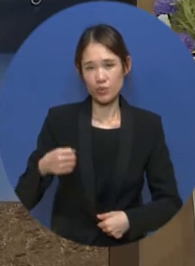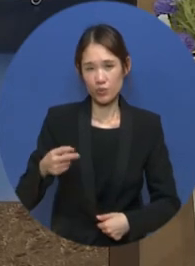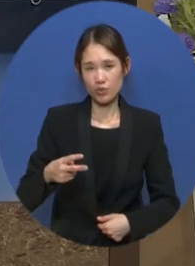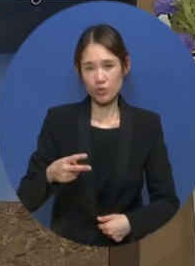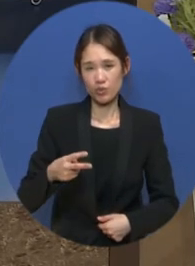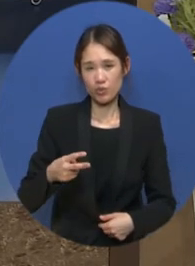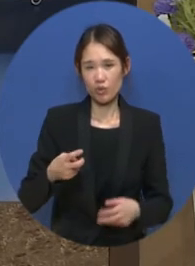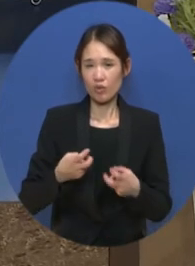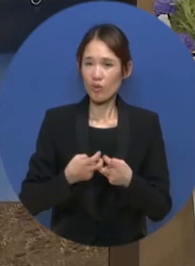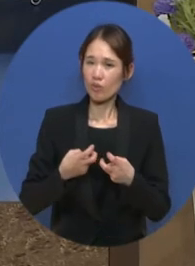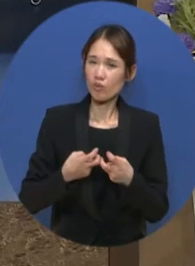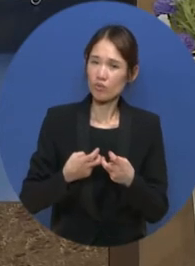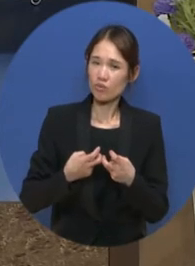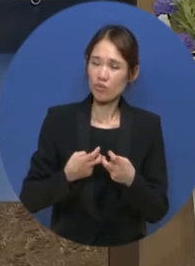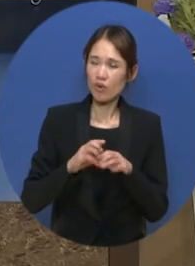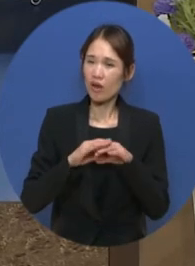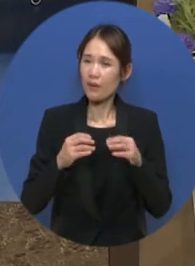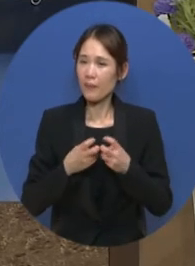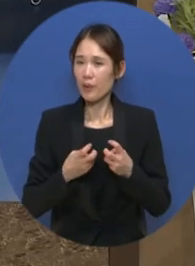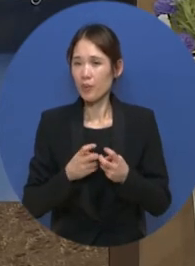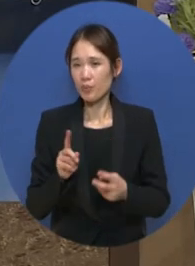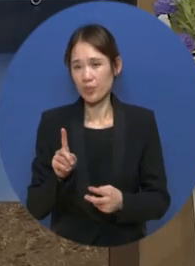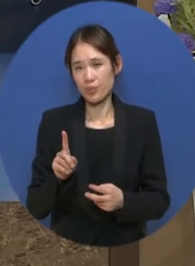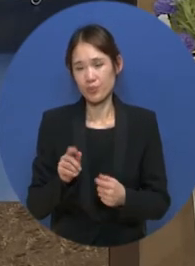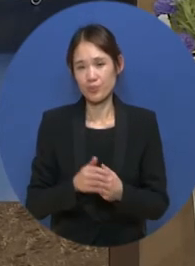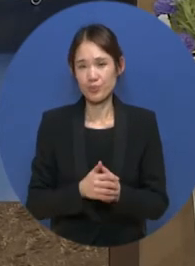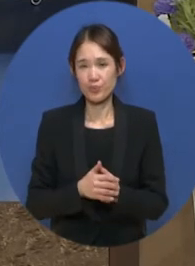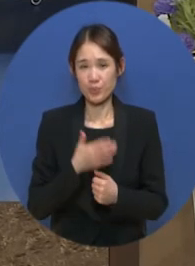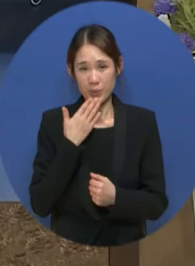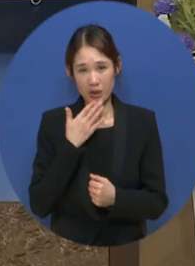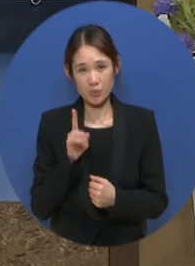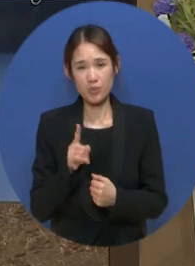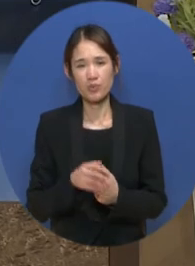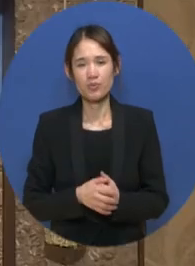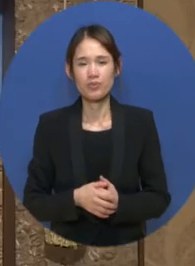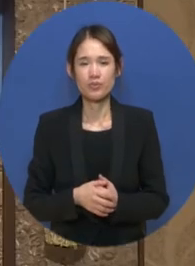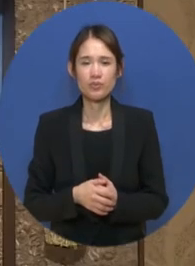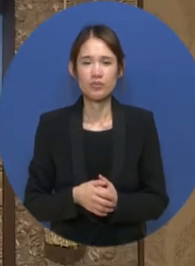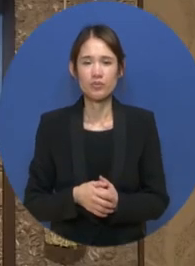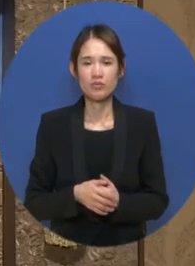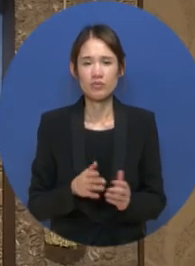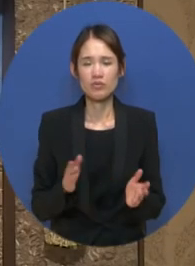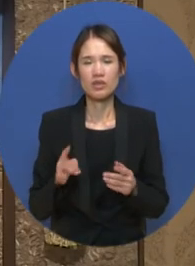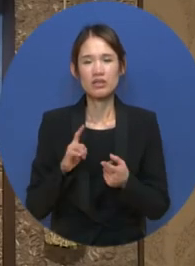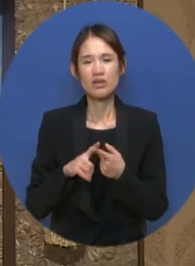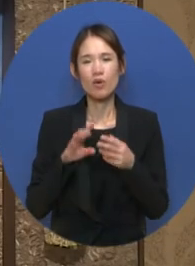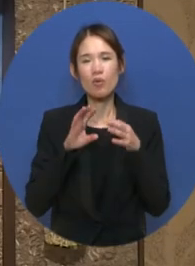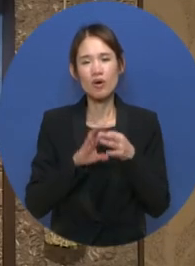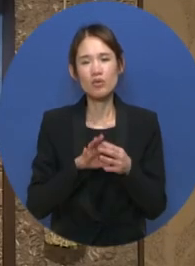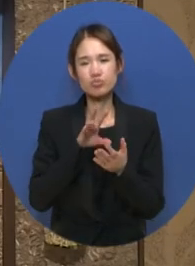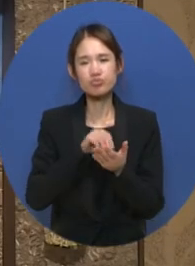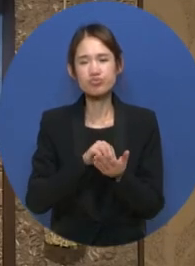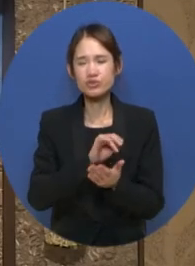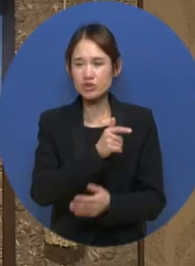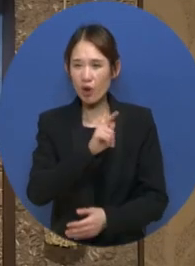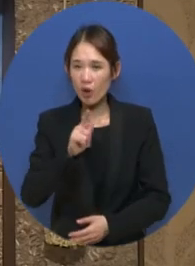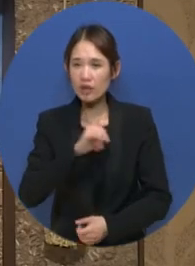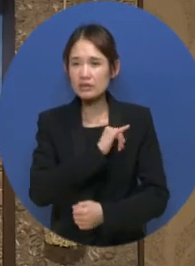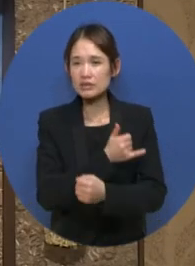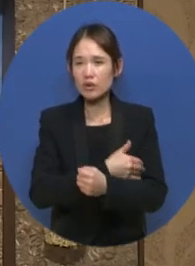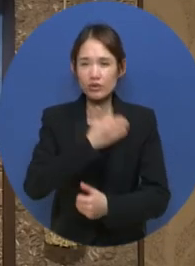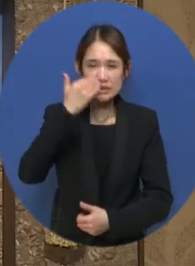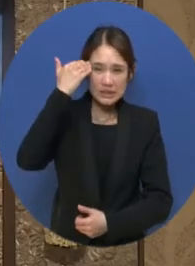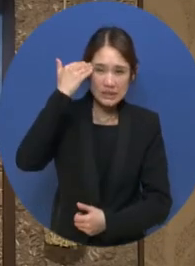어떤 처벌로 해결을 할 수가 있을까요 그 소 이 문제는 사실은 여러 가지 인권 침해나